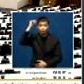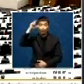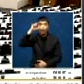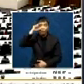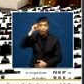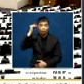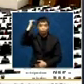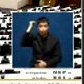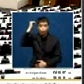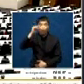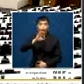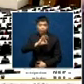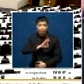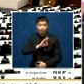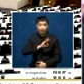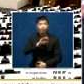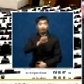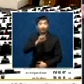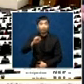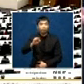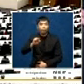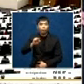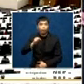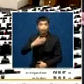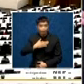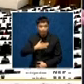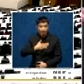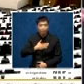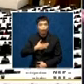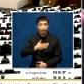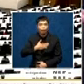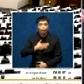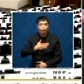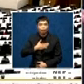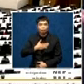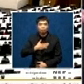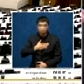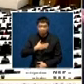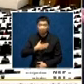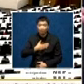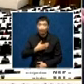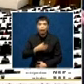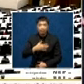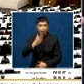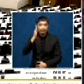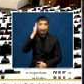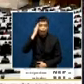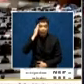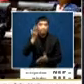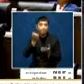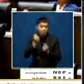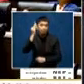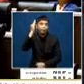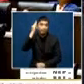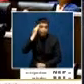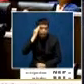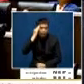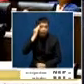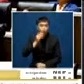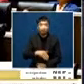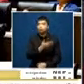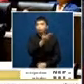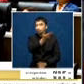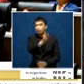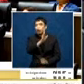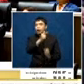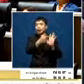ณาก่อน เพราะว่ามันมีข้อบังคับประชุมรัฐสภาข้อที่41เนี่ย มันเสียงข้างมากลากไปถ้ามันอ้างว่าให้ใช้ข้อบัง